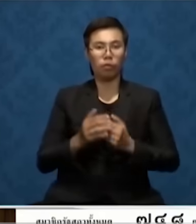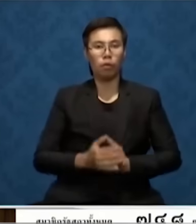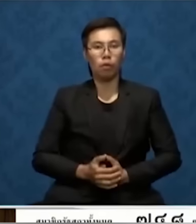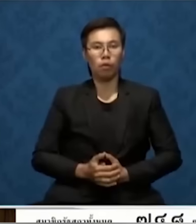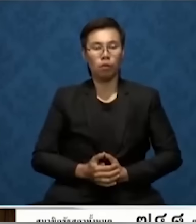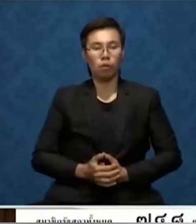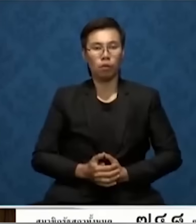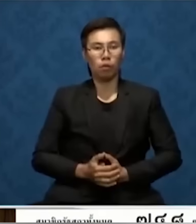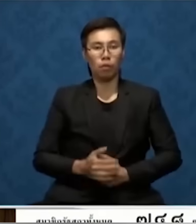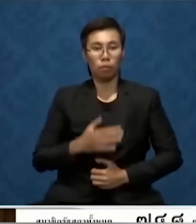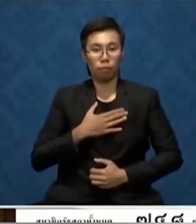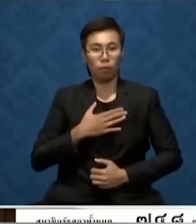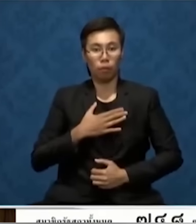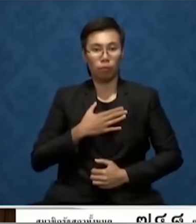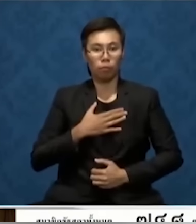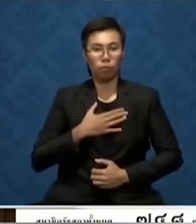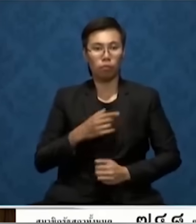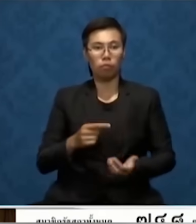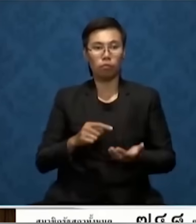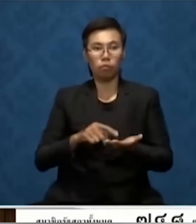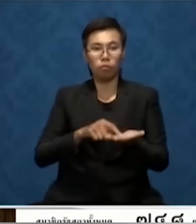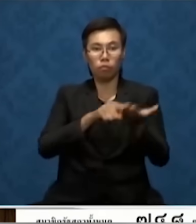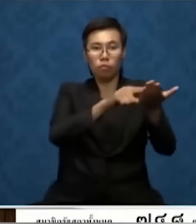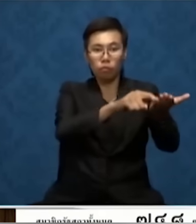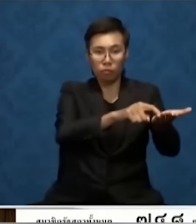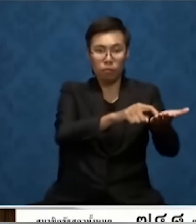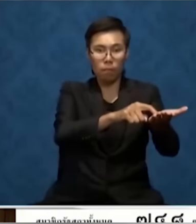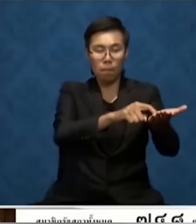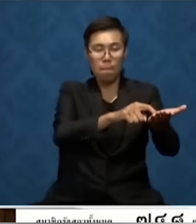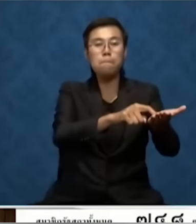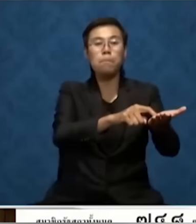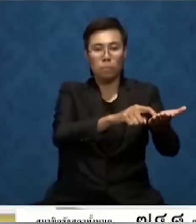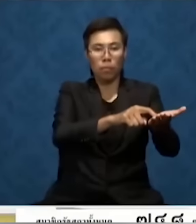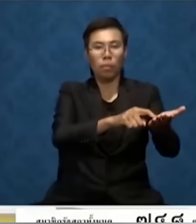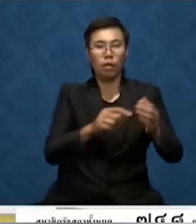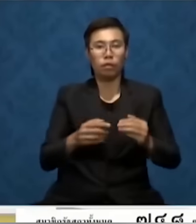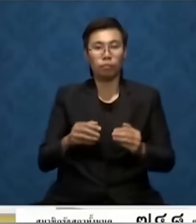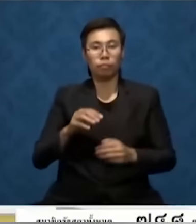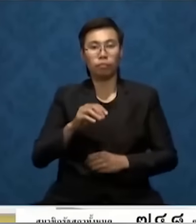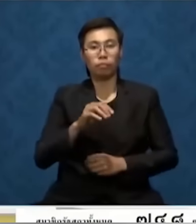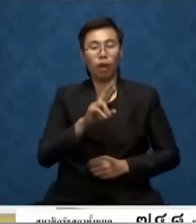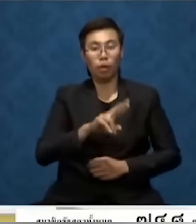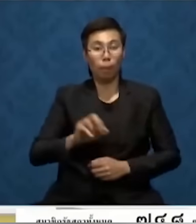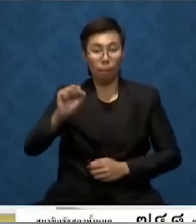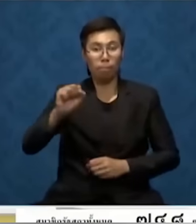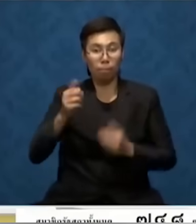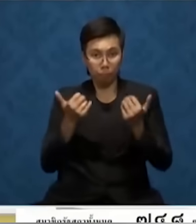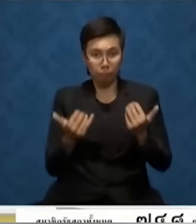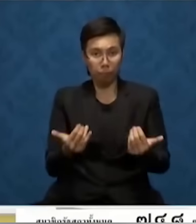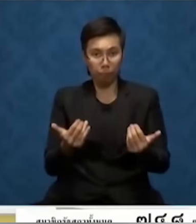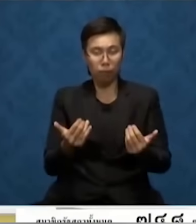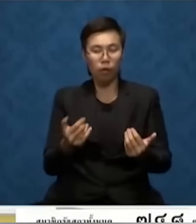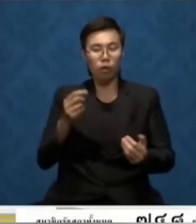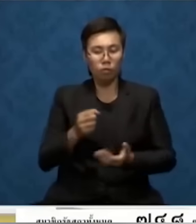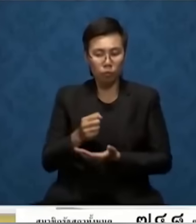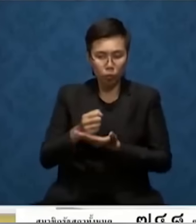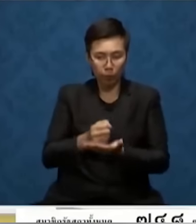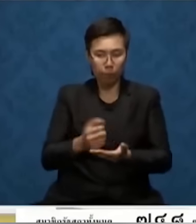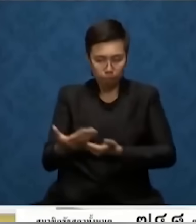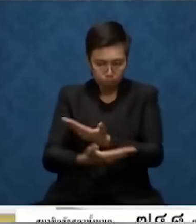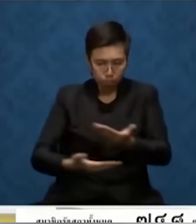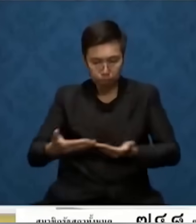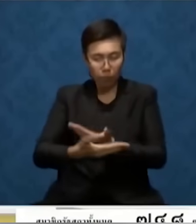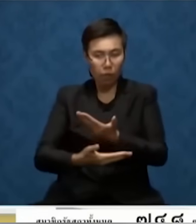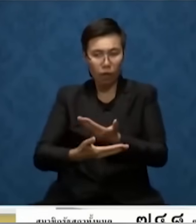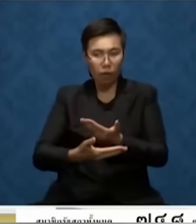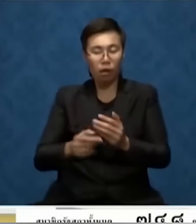นะครับได้เป็นผู้ที่เสนอยติให้สภาแห่งนี้ได้พิจารณาว่ายติที่เสนอ